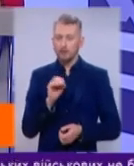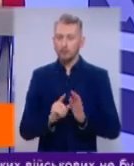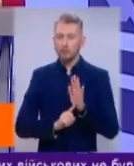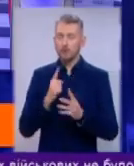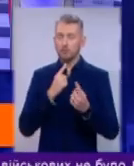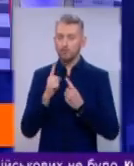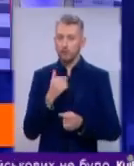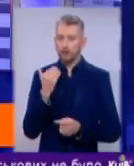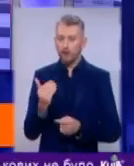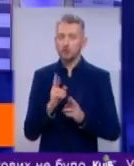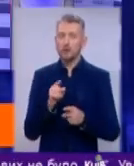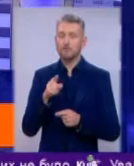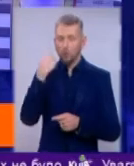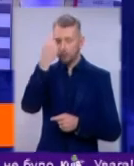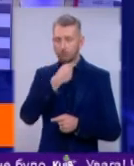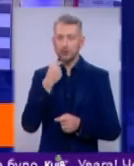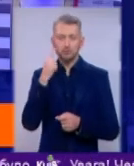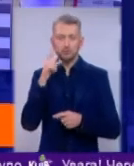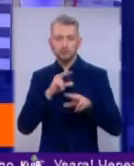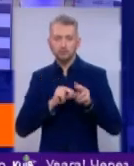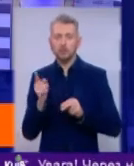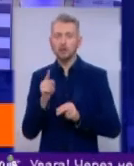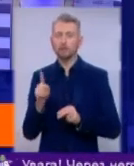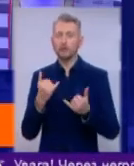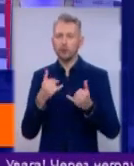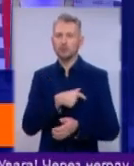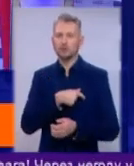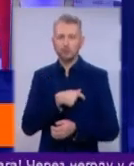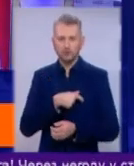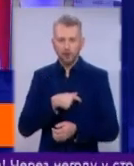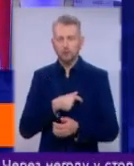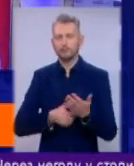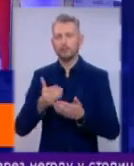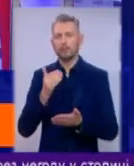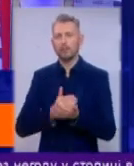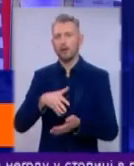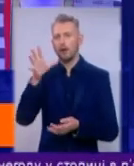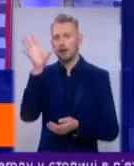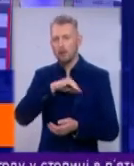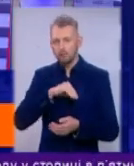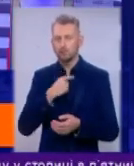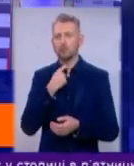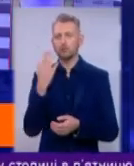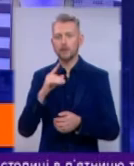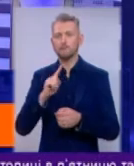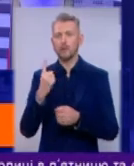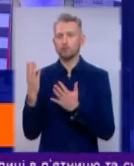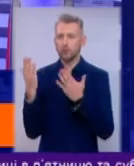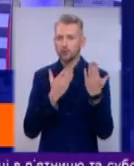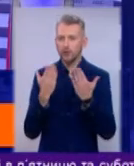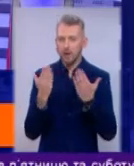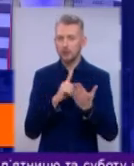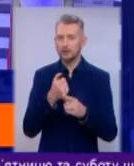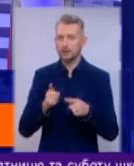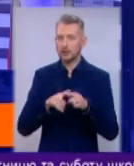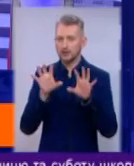розмову з вами. Як ви особисто оцінюєте те, що сьогодні депутати таки спромоглися і проголосували поки що в першому читанні за